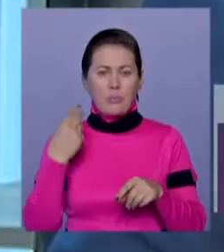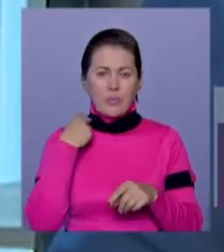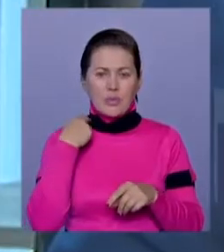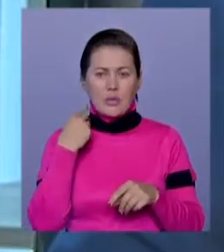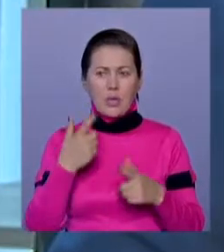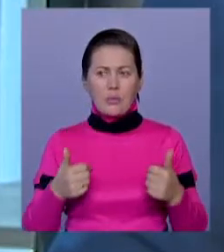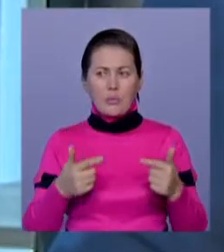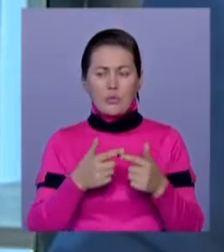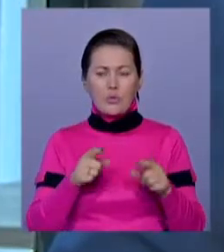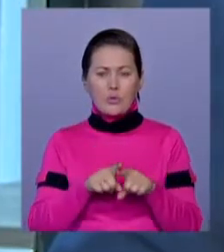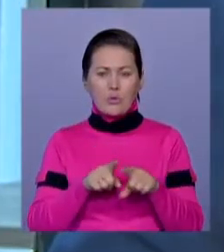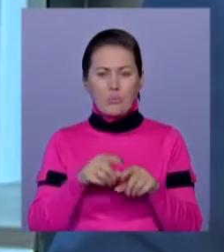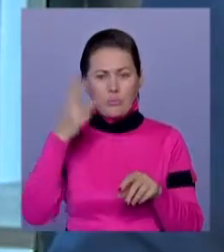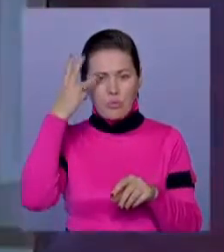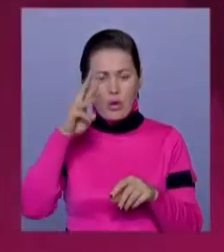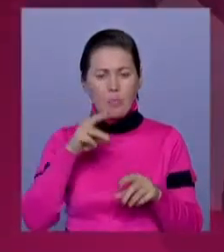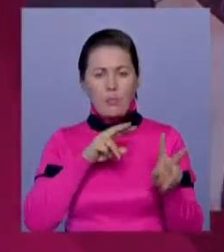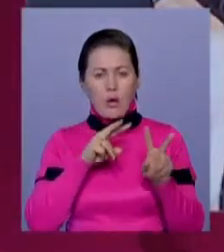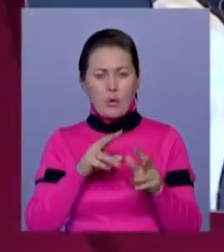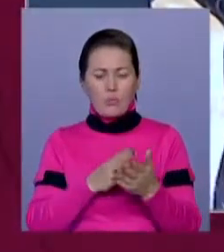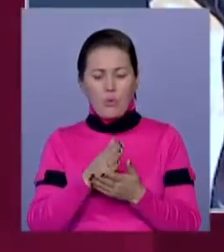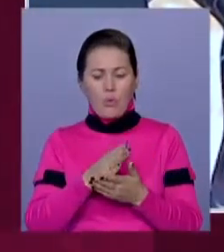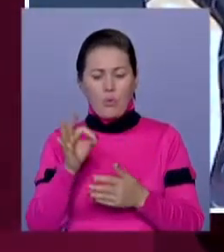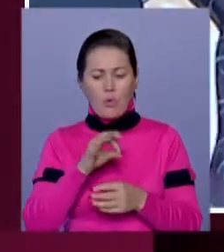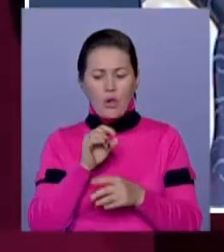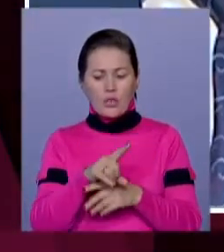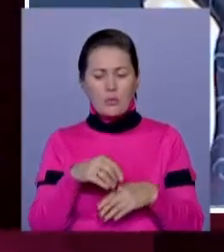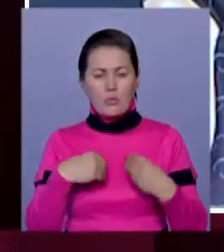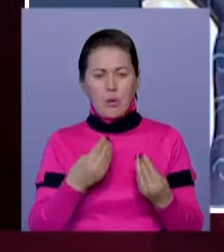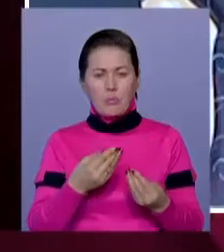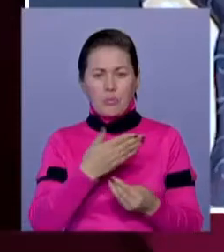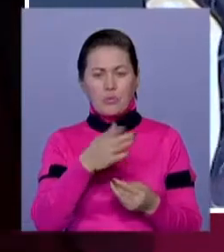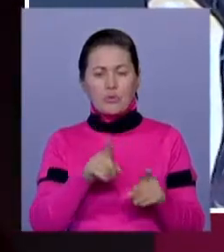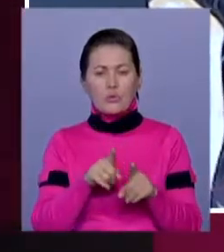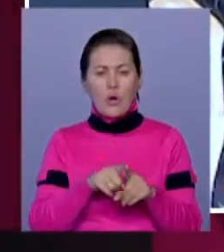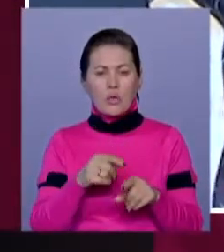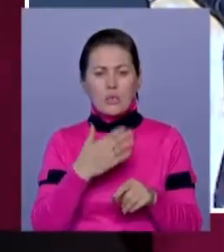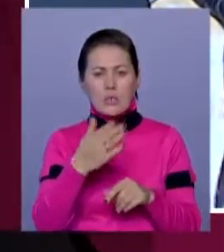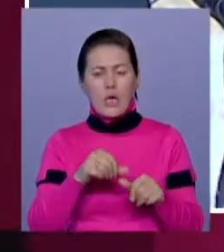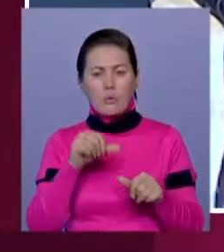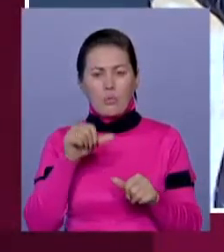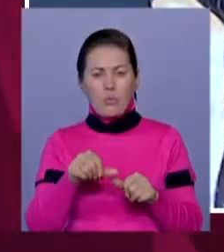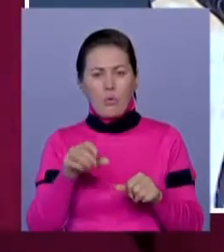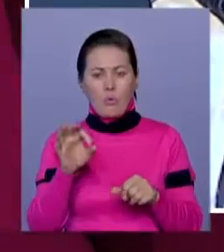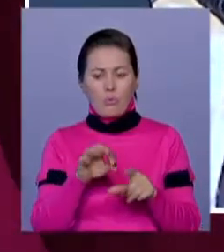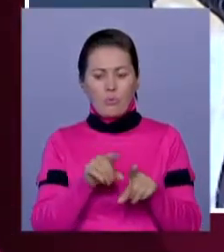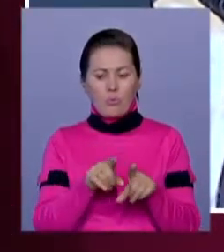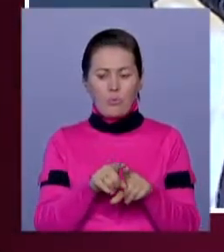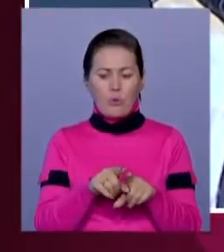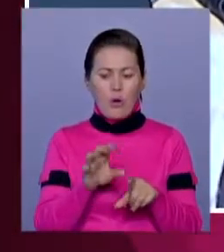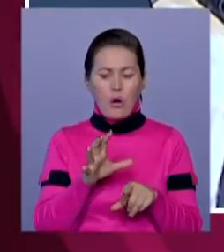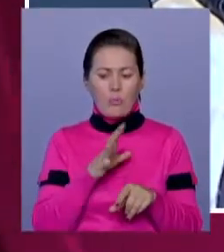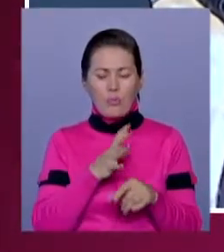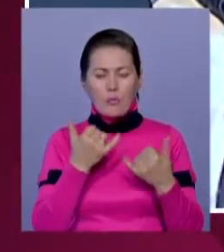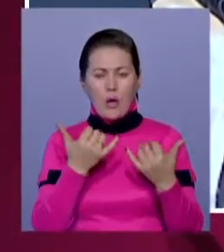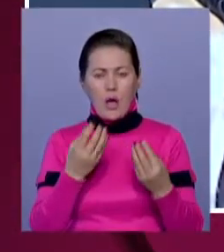британдық агенттігінің моделіне бағыттау туралы тапсырмасы бар. Сол тапсырманы іске асыру шеңберінде